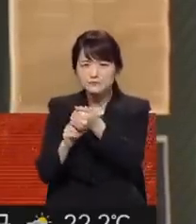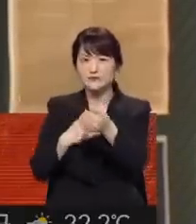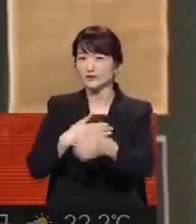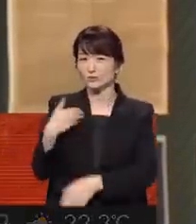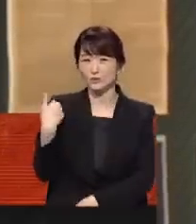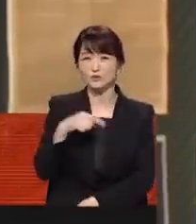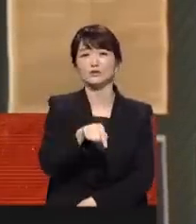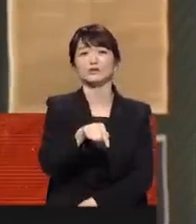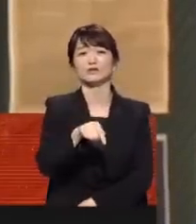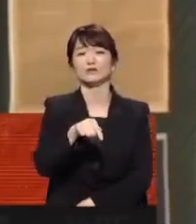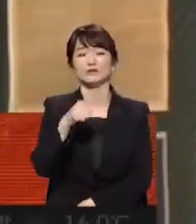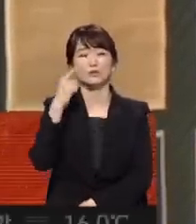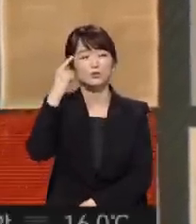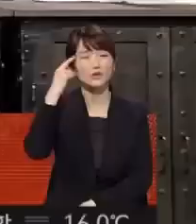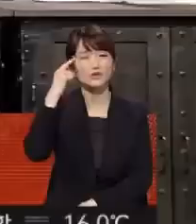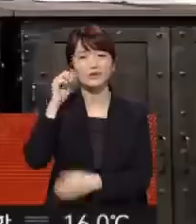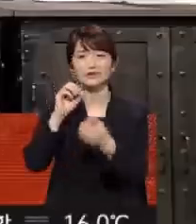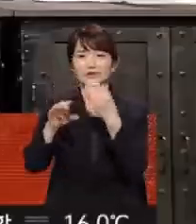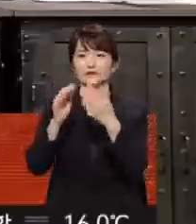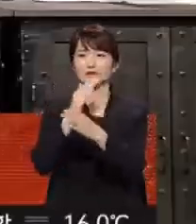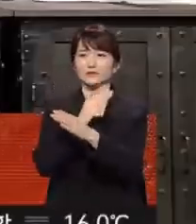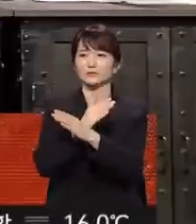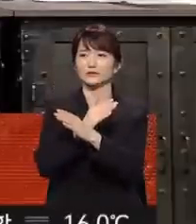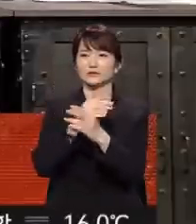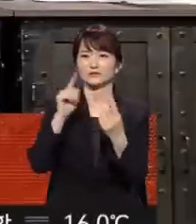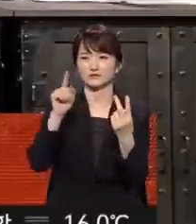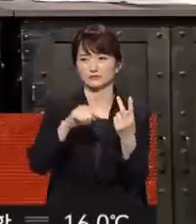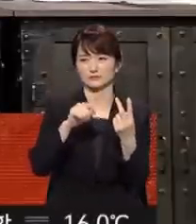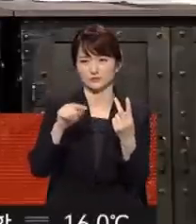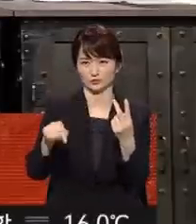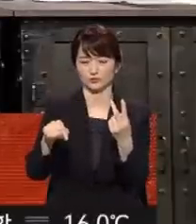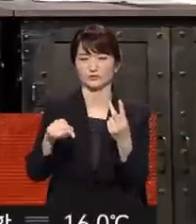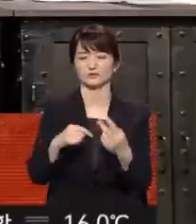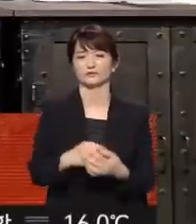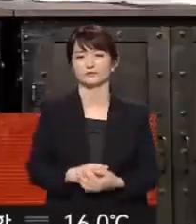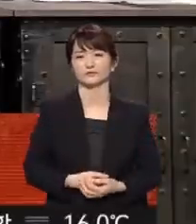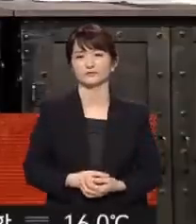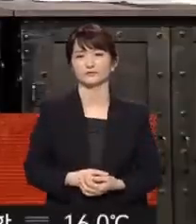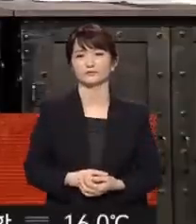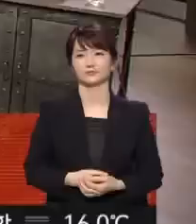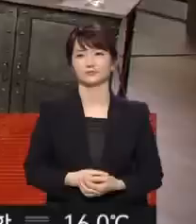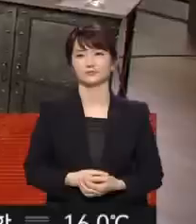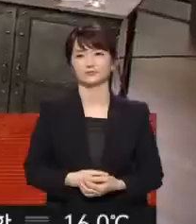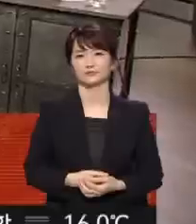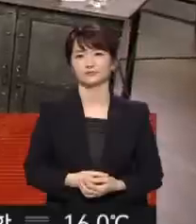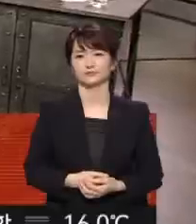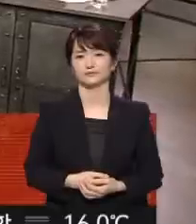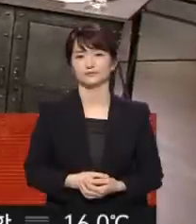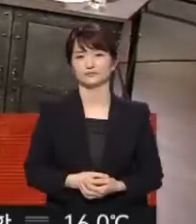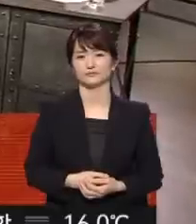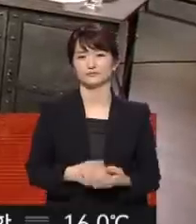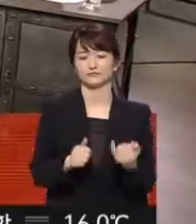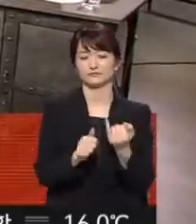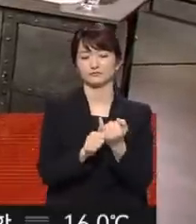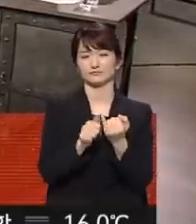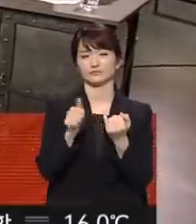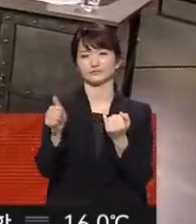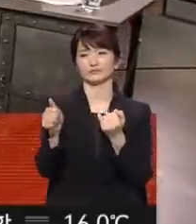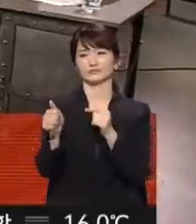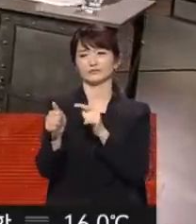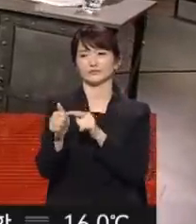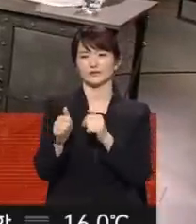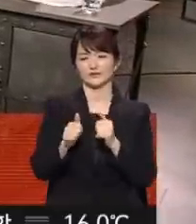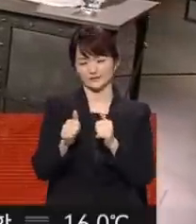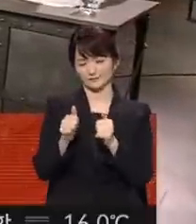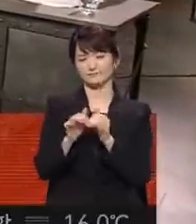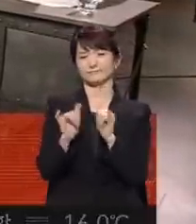알았지. 이거 왜 이래 진짜? X입니다. 아, 그러니까요. 자, 우리 팀장님부터. 그렇습니다. 이 남편분이 참 근실한